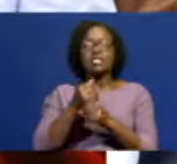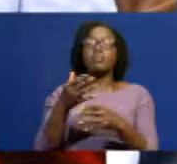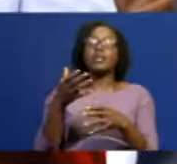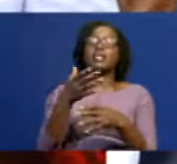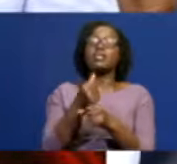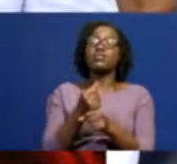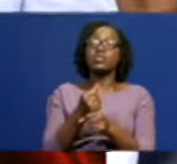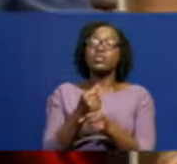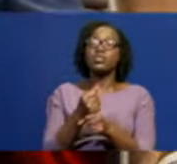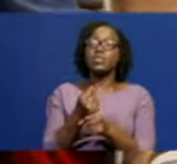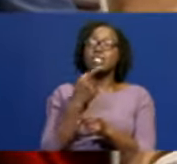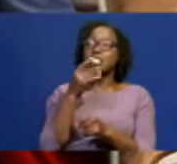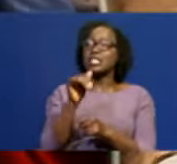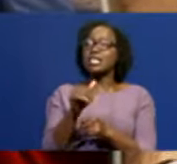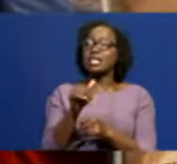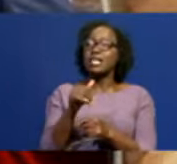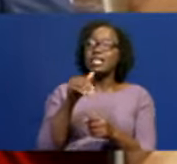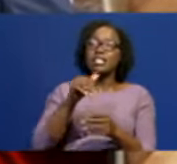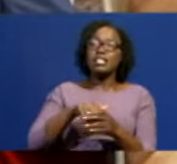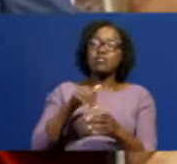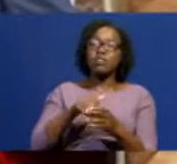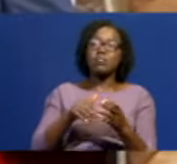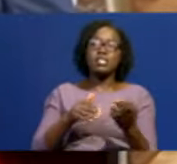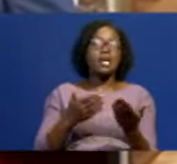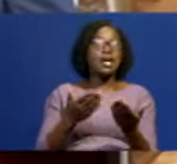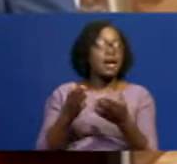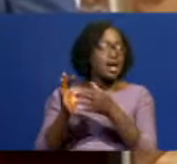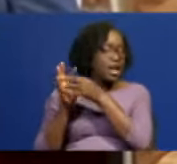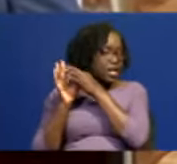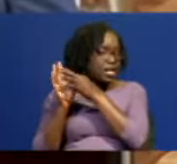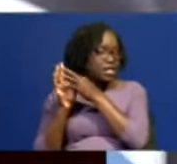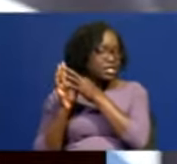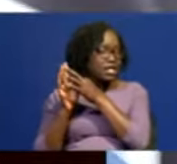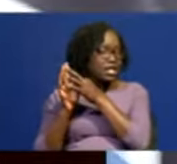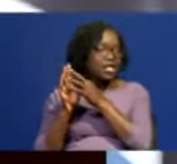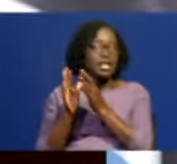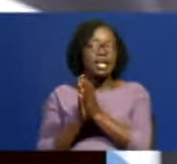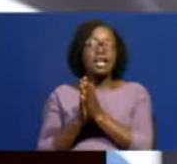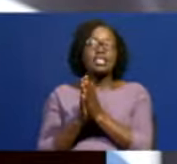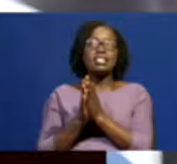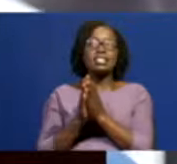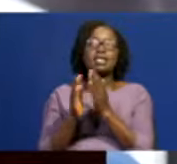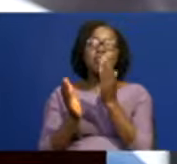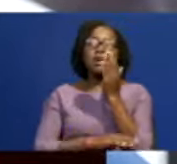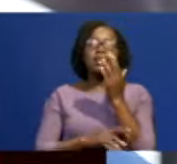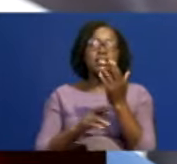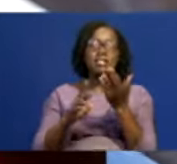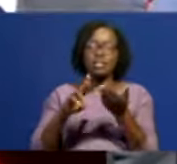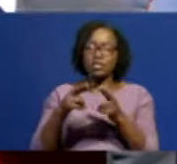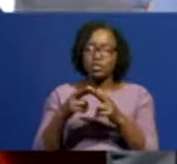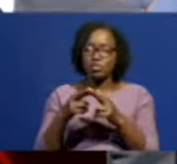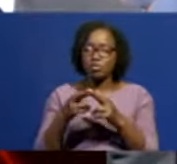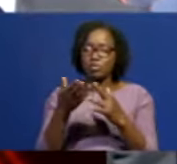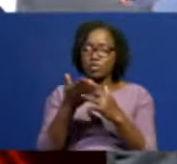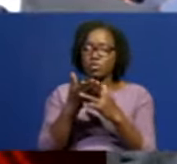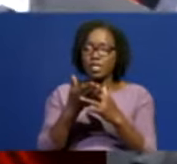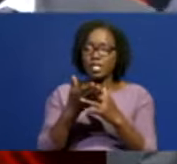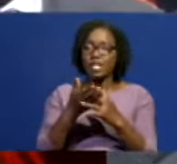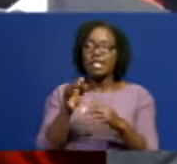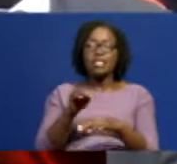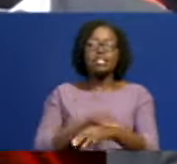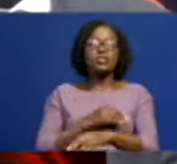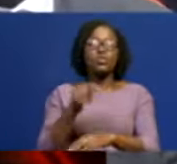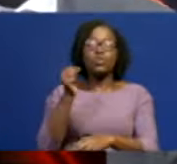however, quick to note that the involvement in the rite of passage has not led to bad blood with the Kikuyu elders. Hatuna vita na